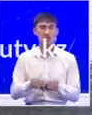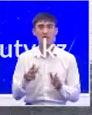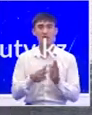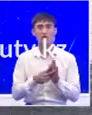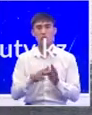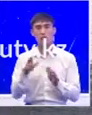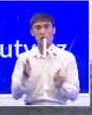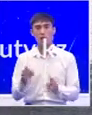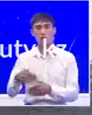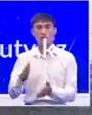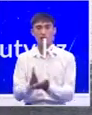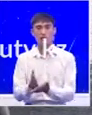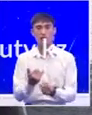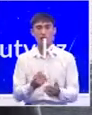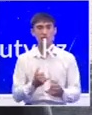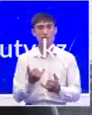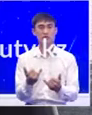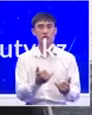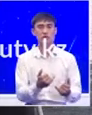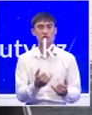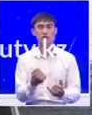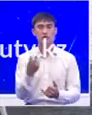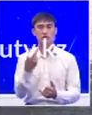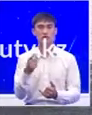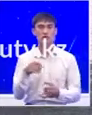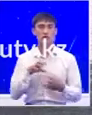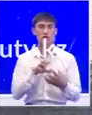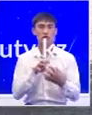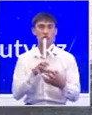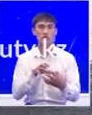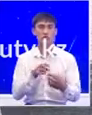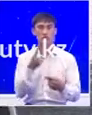колонок. Данная станция может обслужить не менее 200 единиц в сутки.